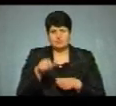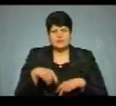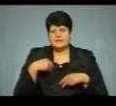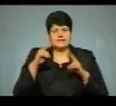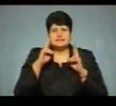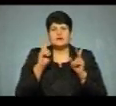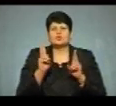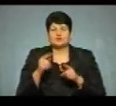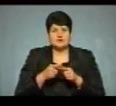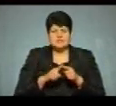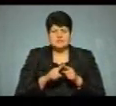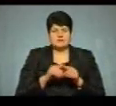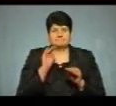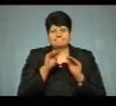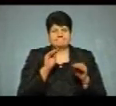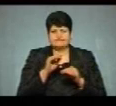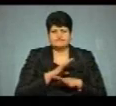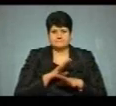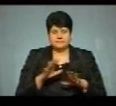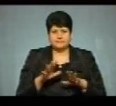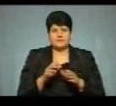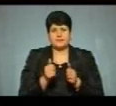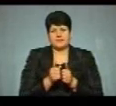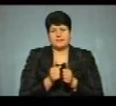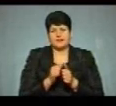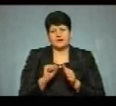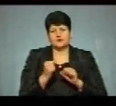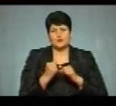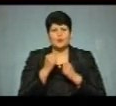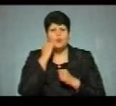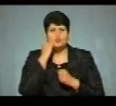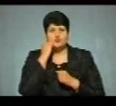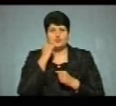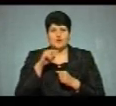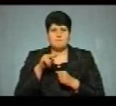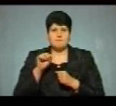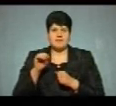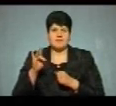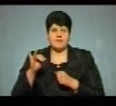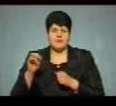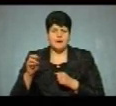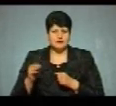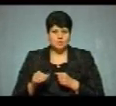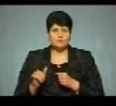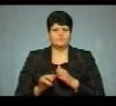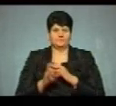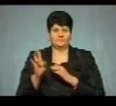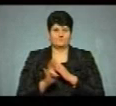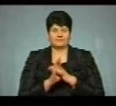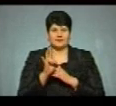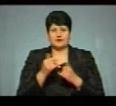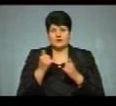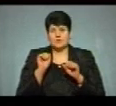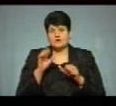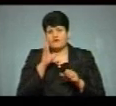ось хто це. Не наговарюй, але прибічники, як то кажуть, Руського патріархату. Ось сьогодні, напевно, ще може